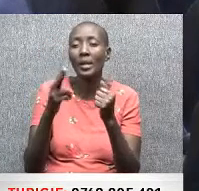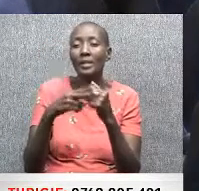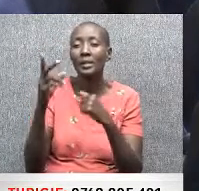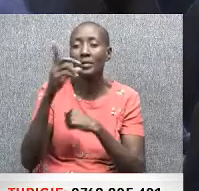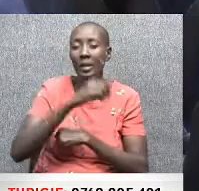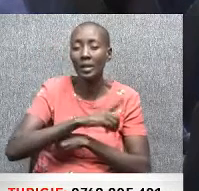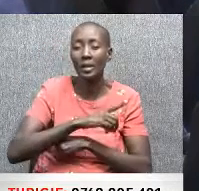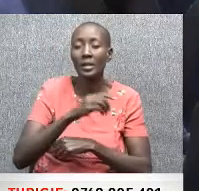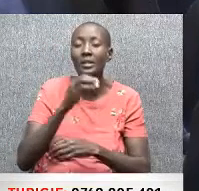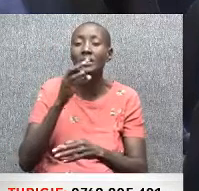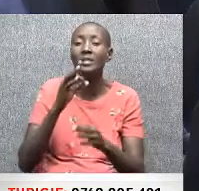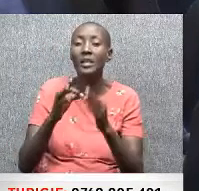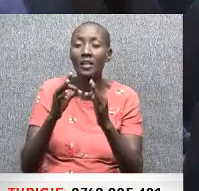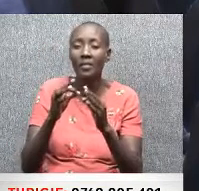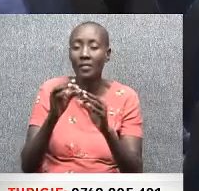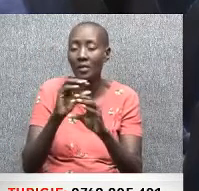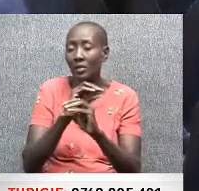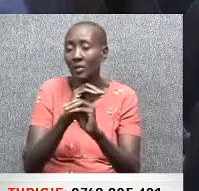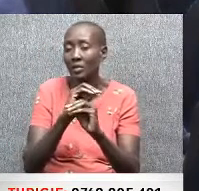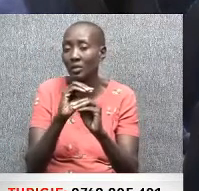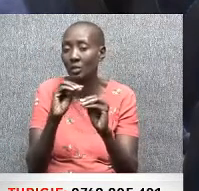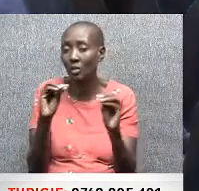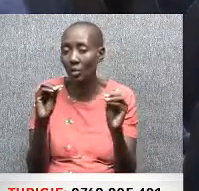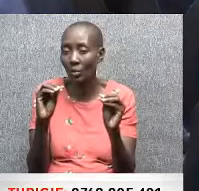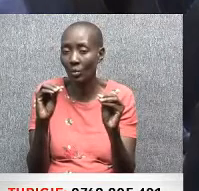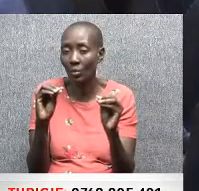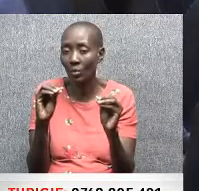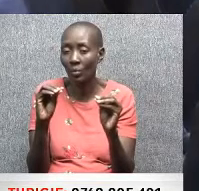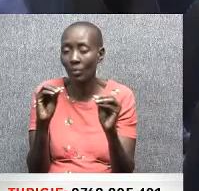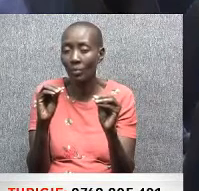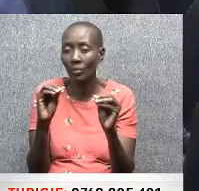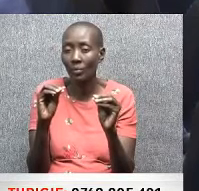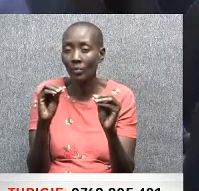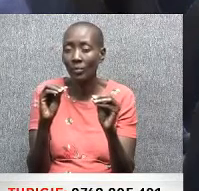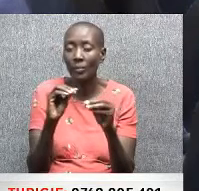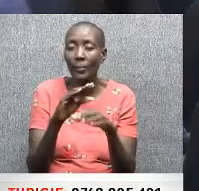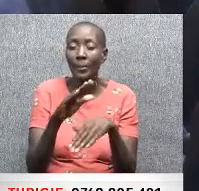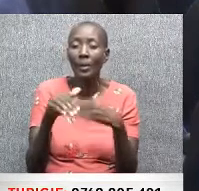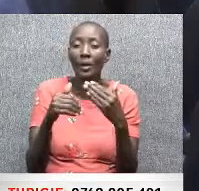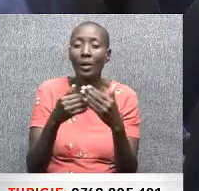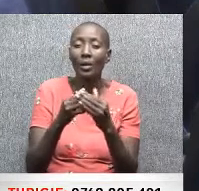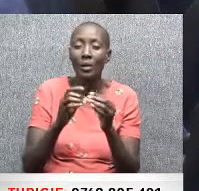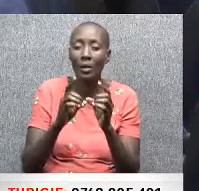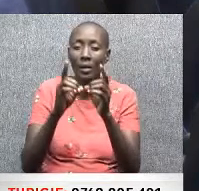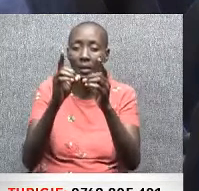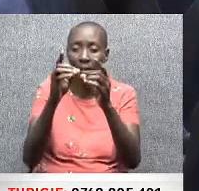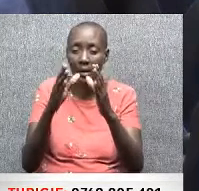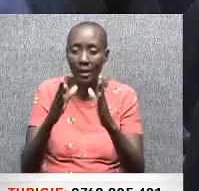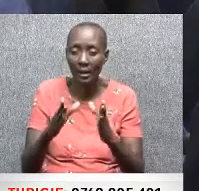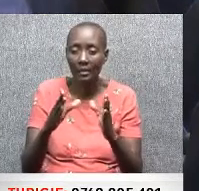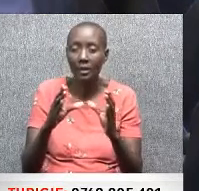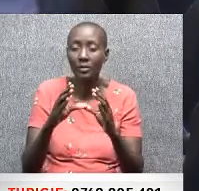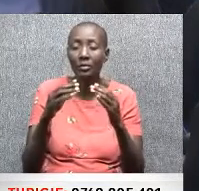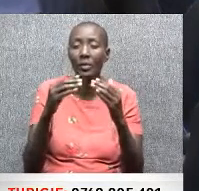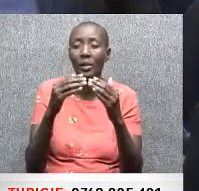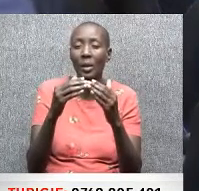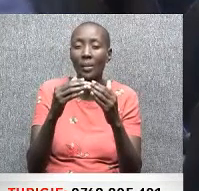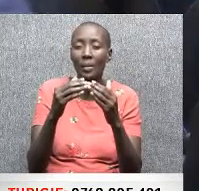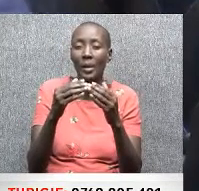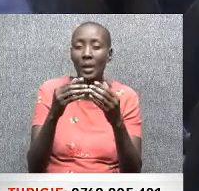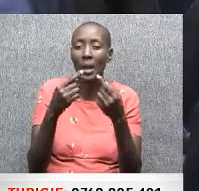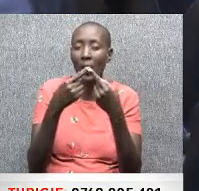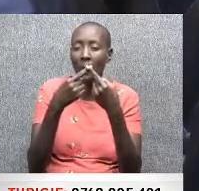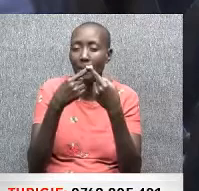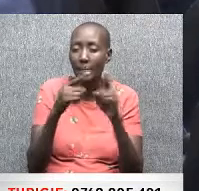failure to which, if the money will not have been paid, then all the directors of the company, with the exception of the